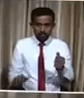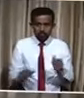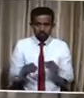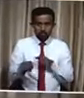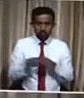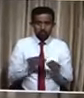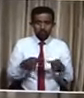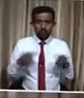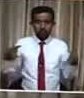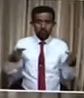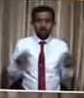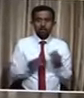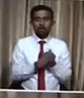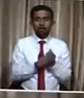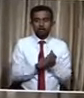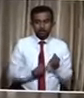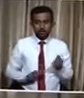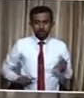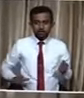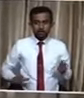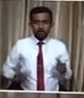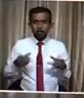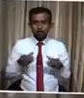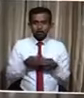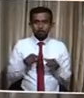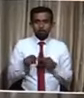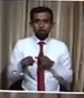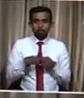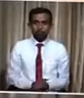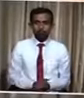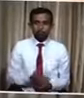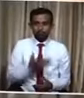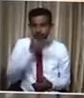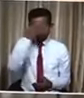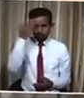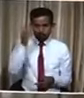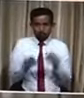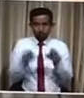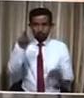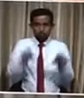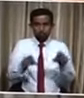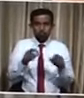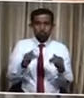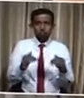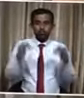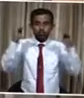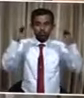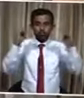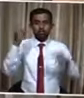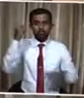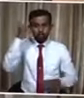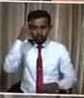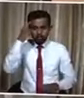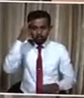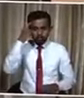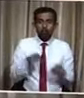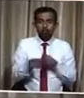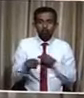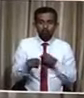கூட்டமைப்பின் தமிழீழ விடுதலை இயக்கத்தின் உறுப்பினர்களாகிய நாங்கள் படுகொலை செய்யப்பட்ட எங்களுடைய